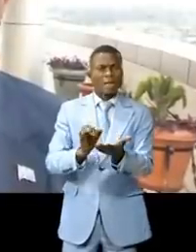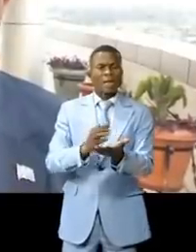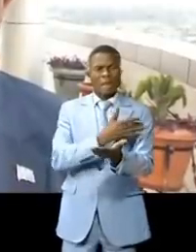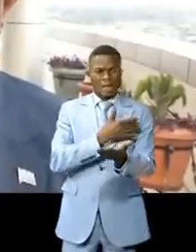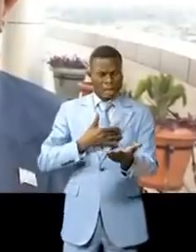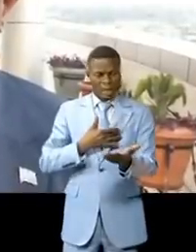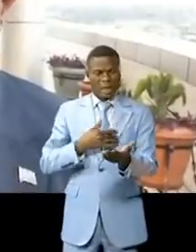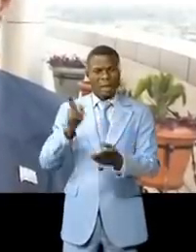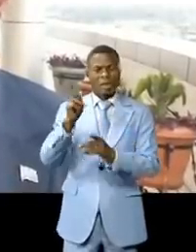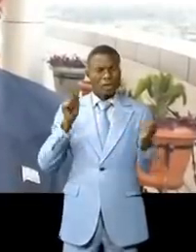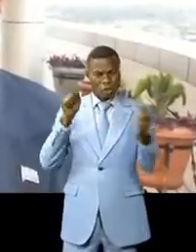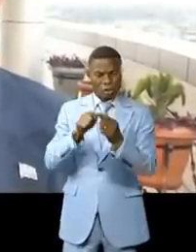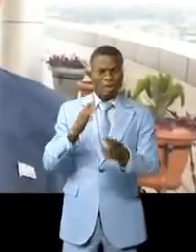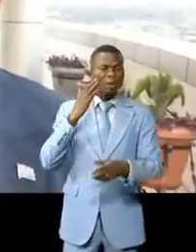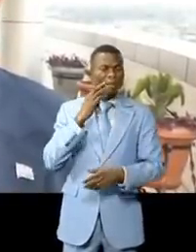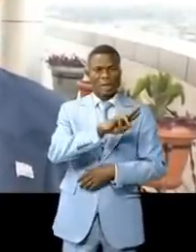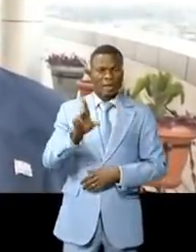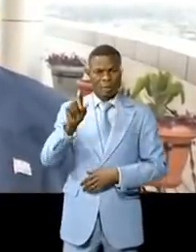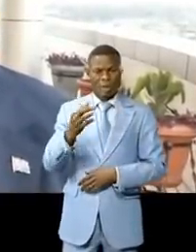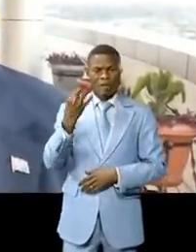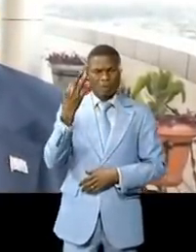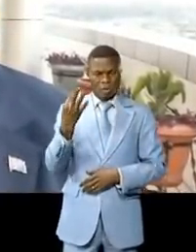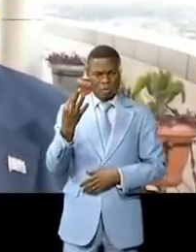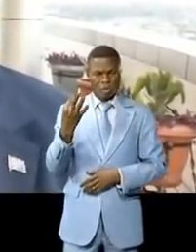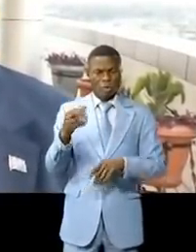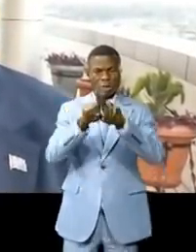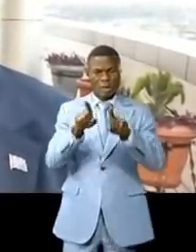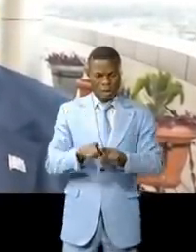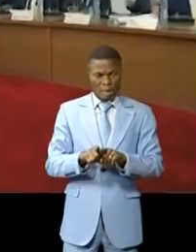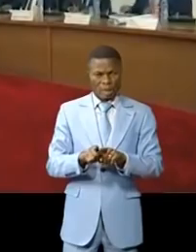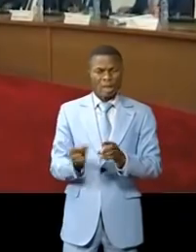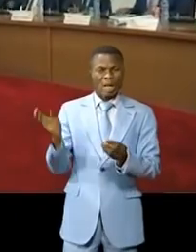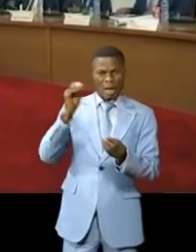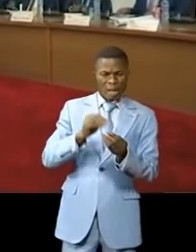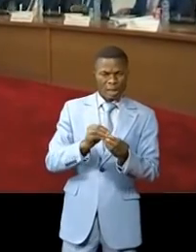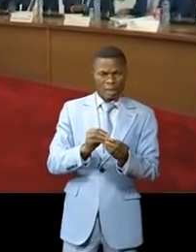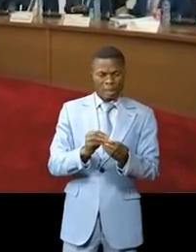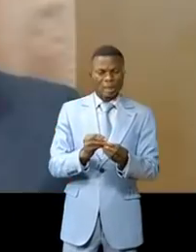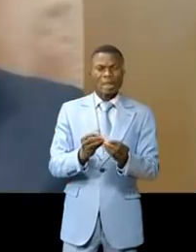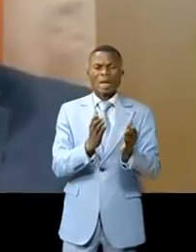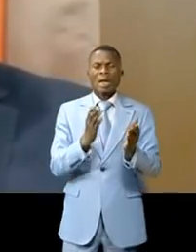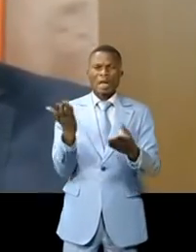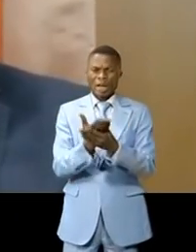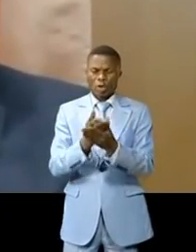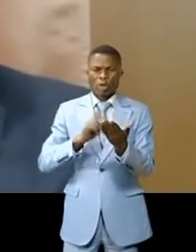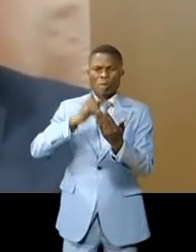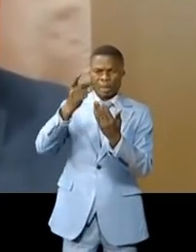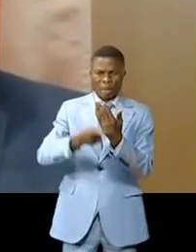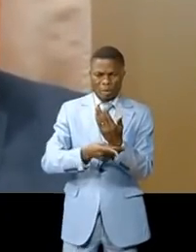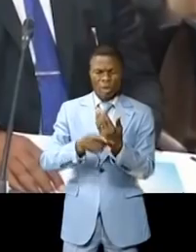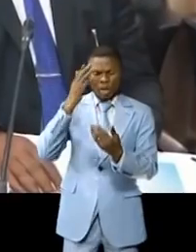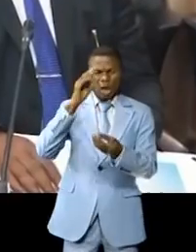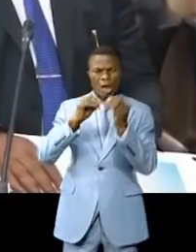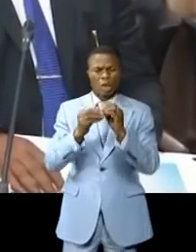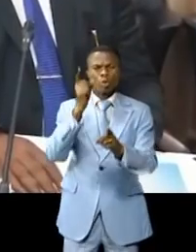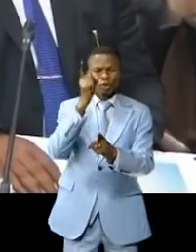d'ici mai 2023 et à côté de cela avoir un outil de planification en connaissant le